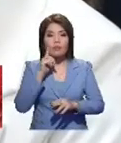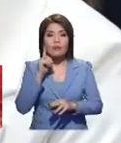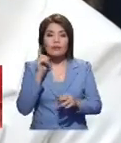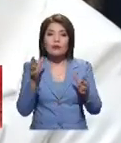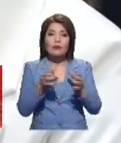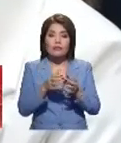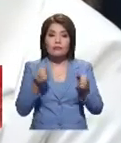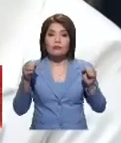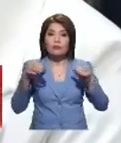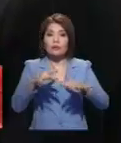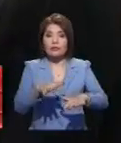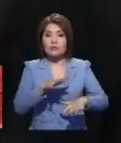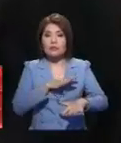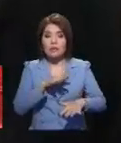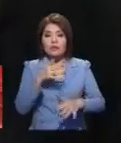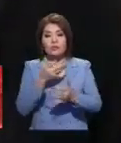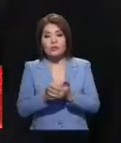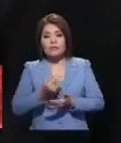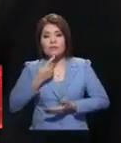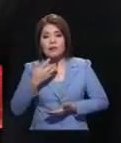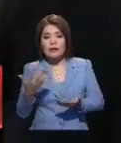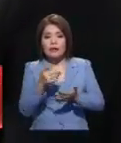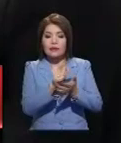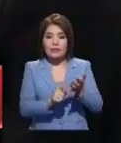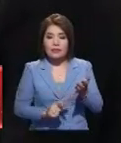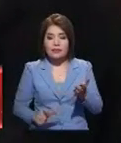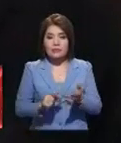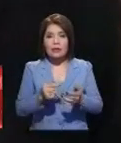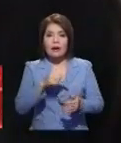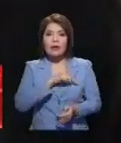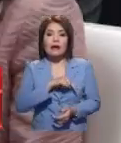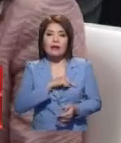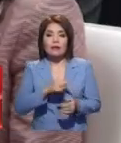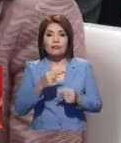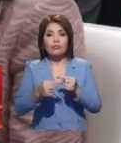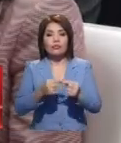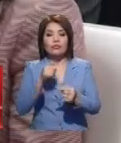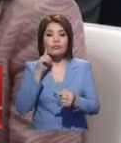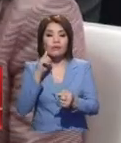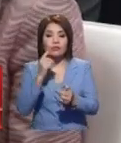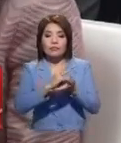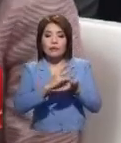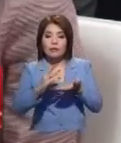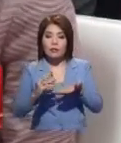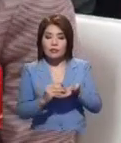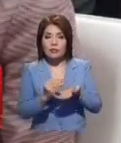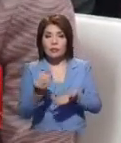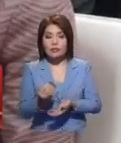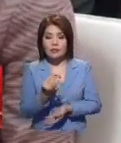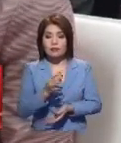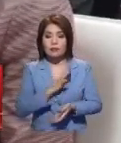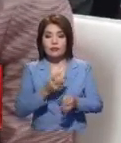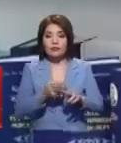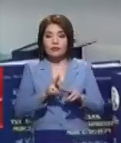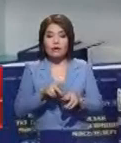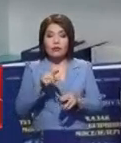қызыға жиналған, оларды өткір тілімен кесіп айтатын жазушының дара мінезі, кейінгі буын жастарға деген берген бағасы қызықтырды. Қаламгердің